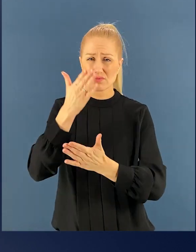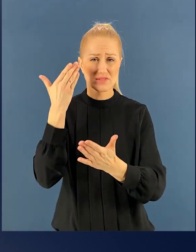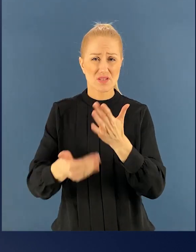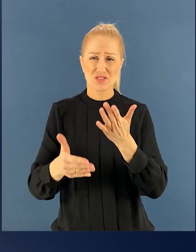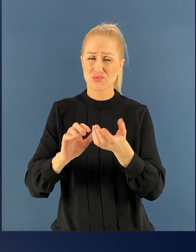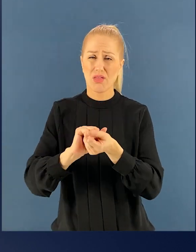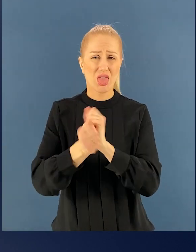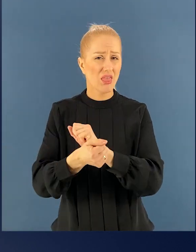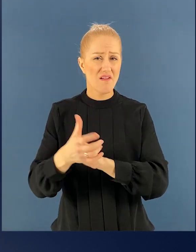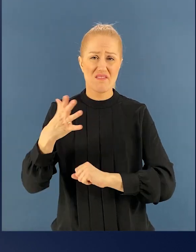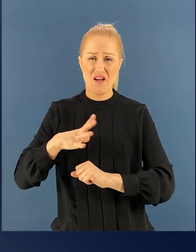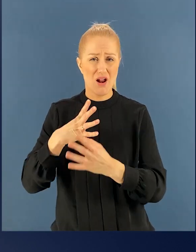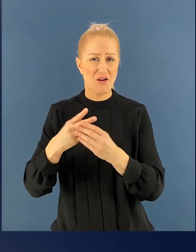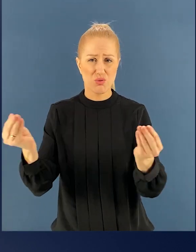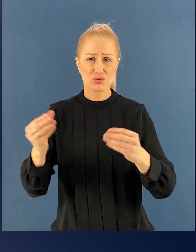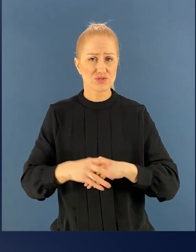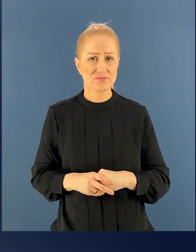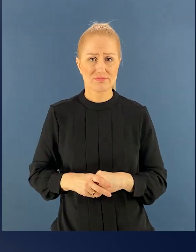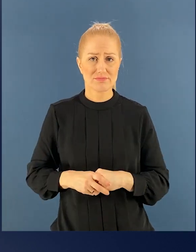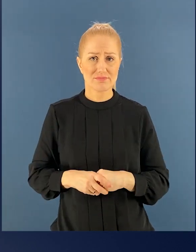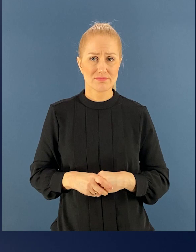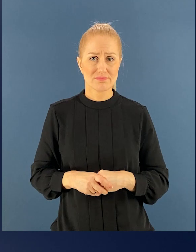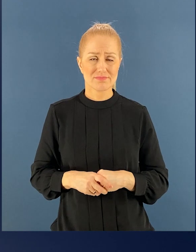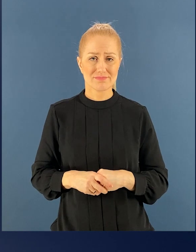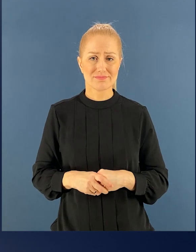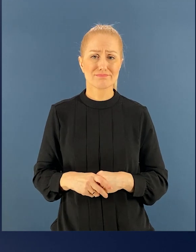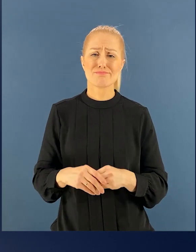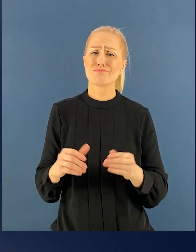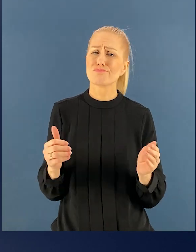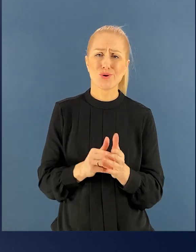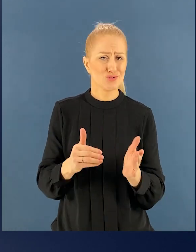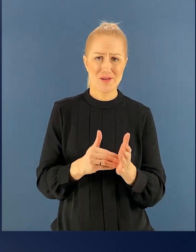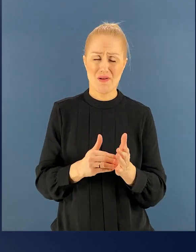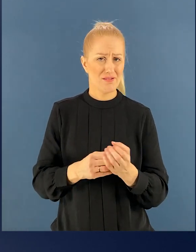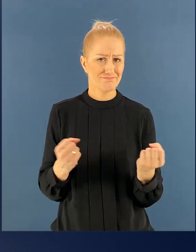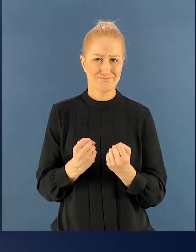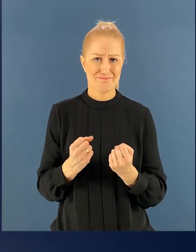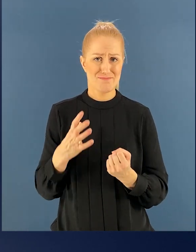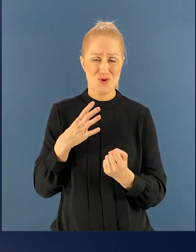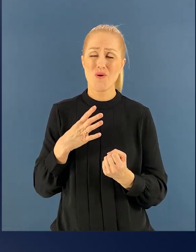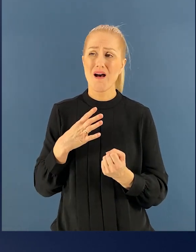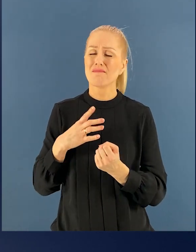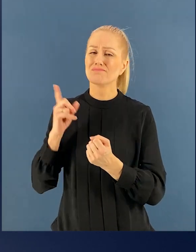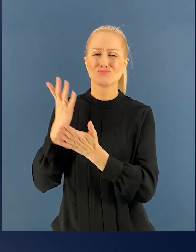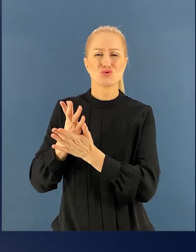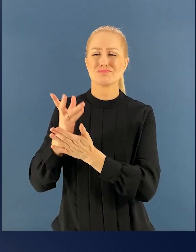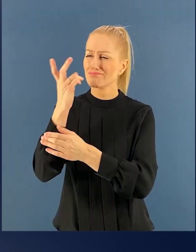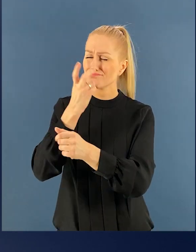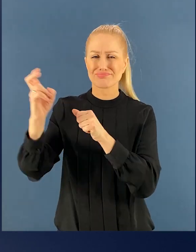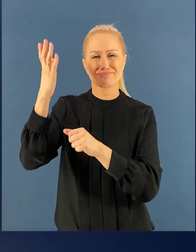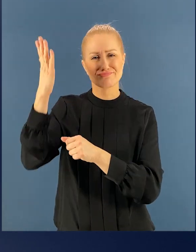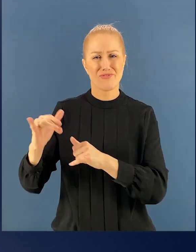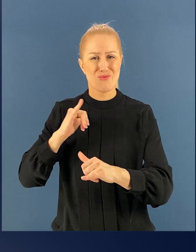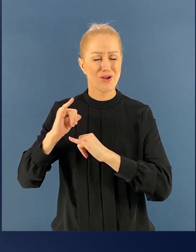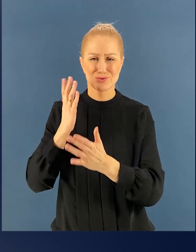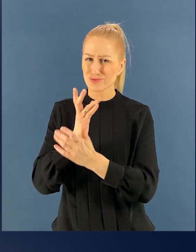i potrzebne było po prostu jej całkowite odrzucenie. Tylko to mogło w tamtym momencie